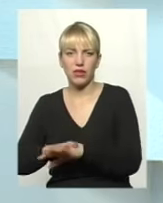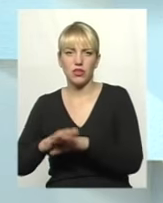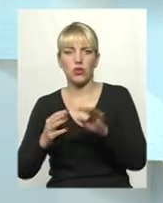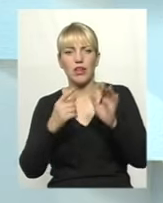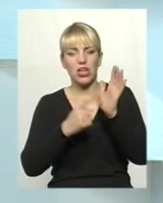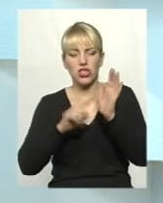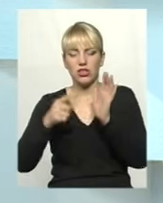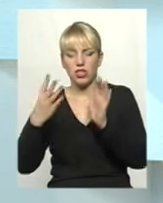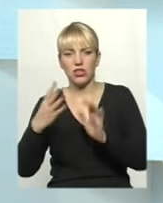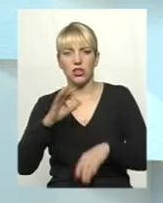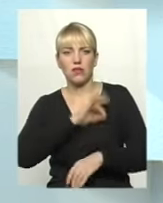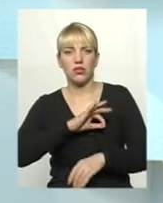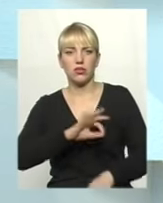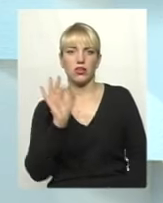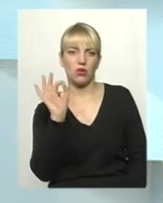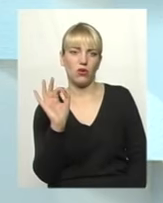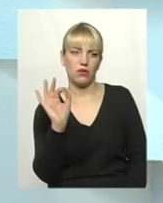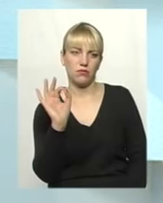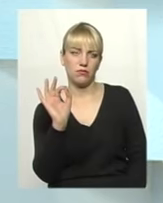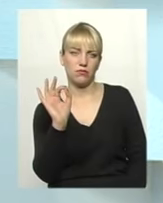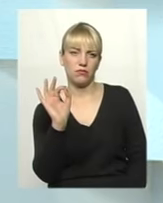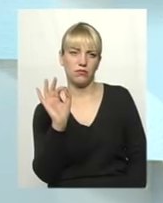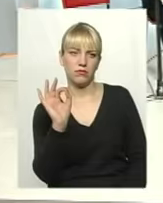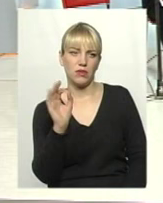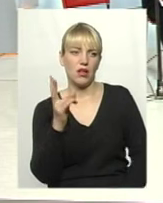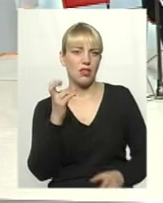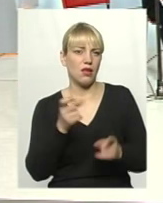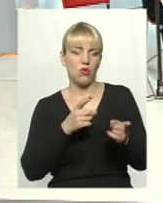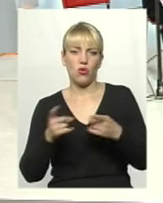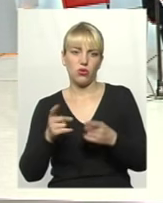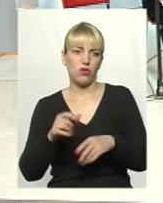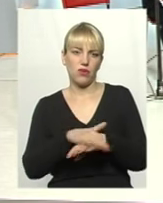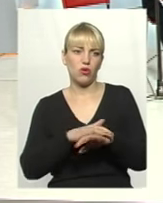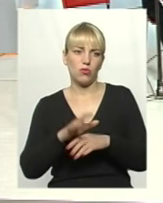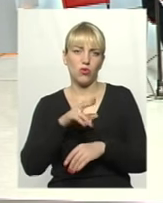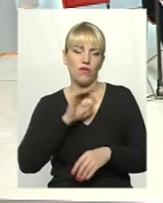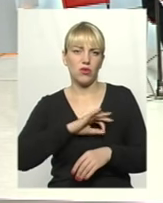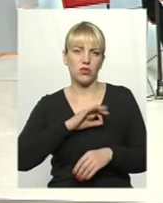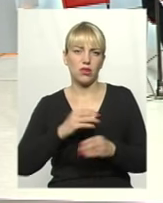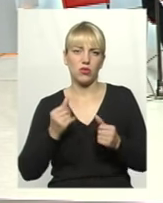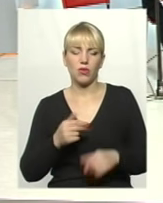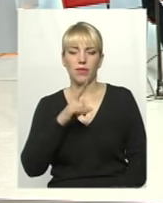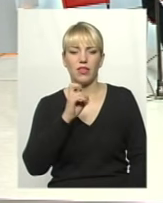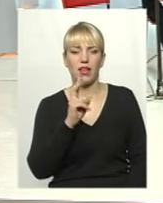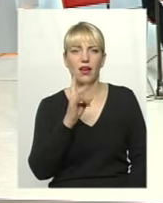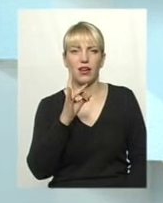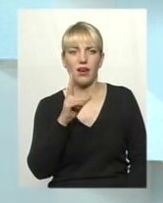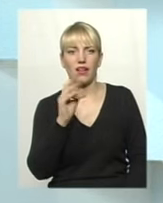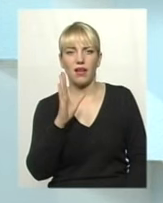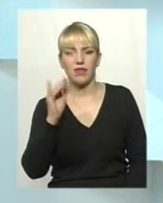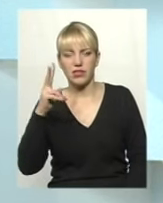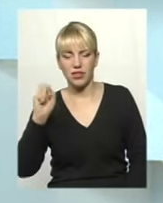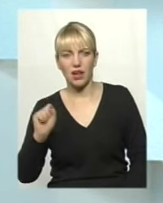6,4, використання 0. Угу. Тобто абсолютно не готова громада до використання коштів. Наркевицька 5,7